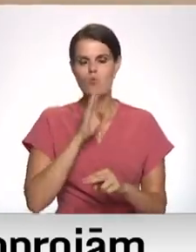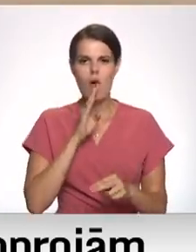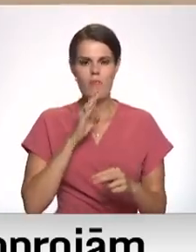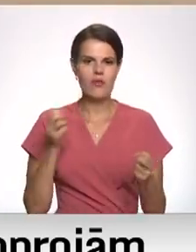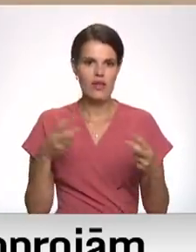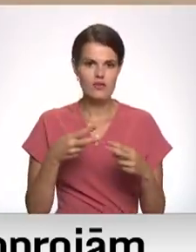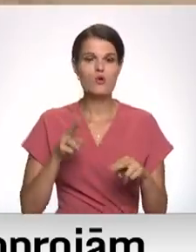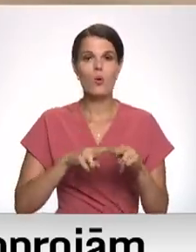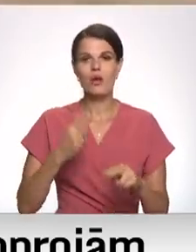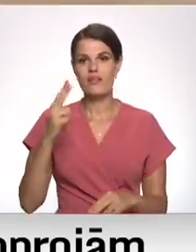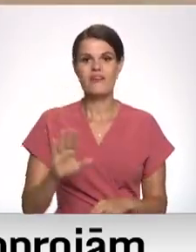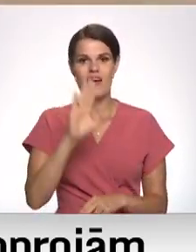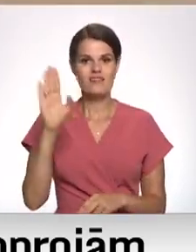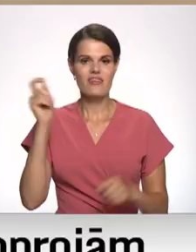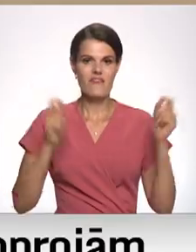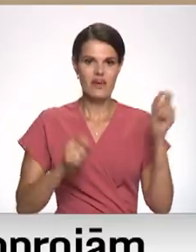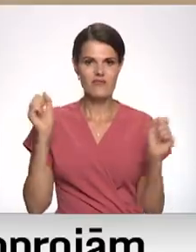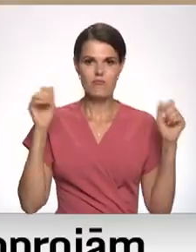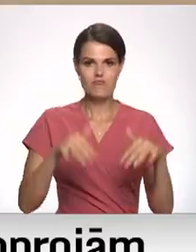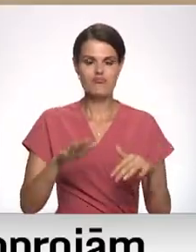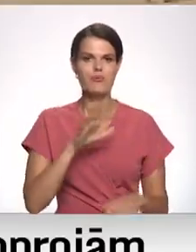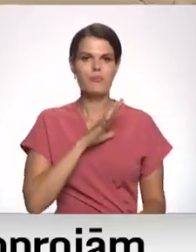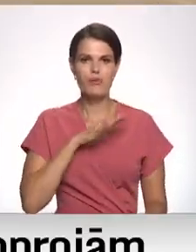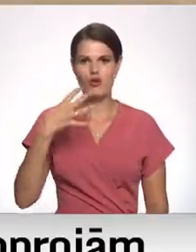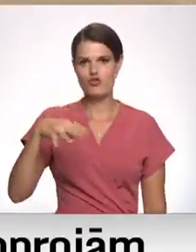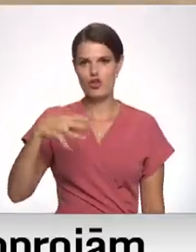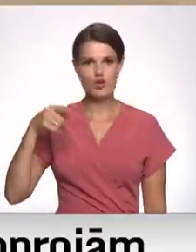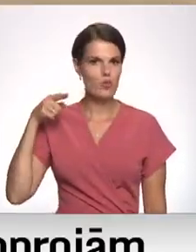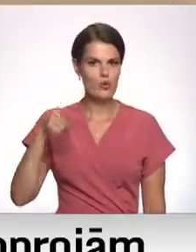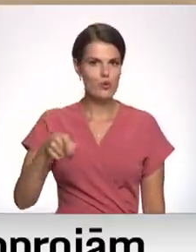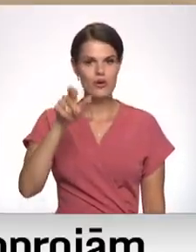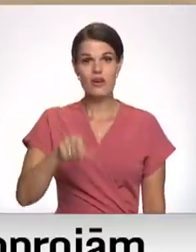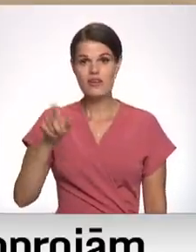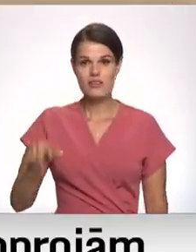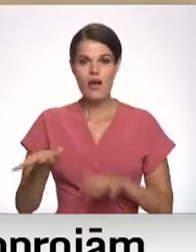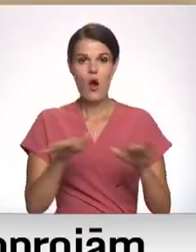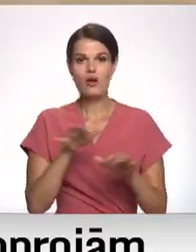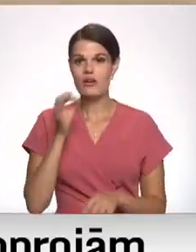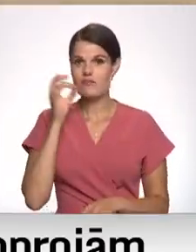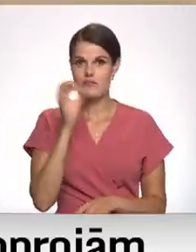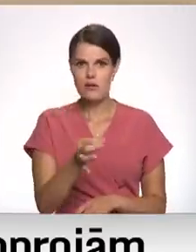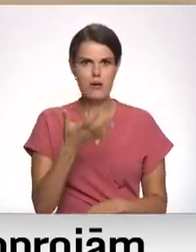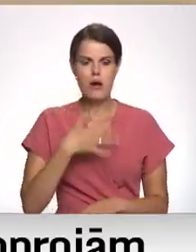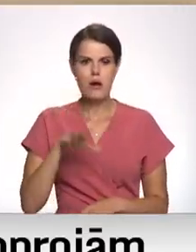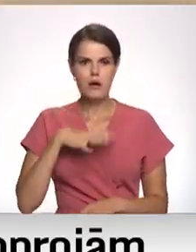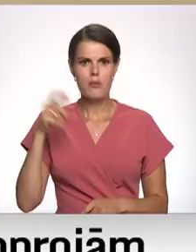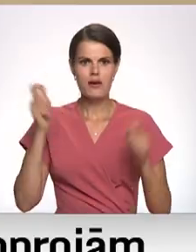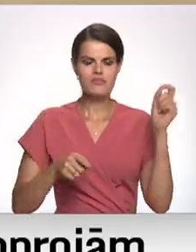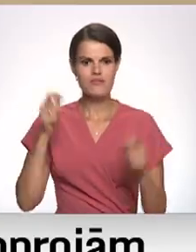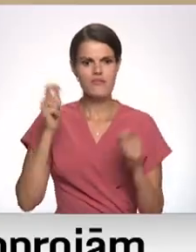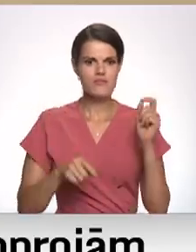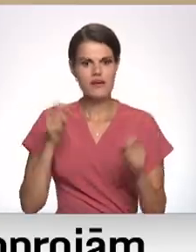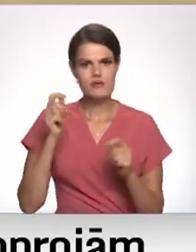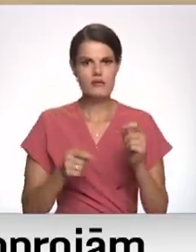incidents. Divās dienās festivālu apmeklēja ap 40 000 cilvēku. Tā rīkotāji saka, ka pēc festivāla tiek